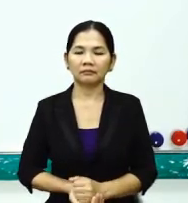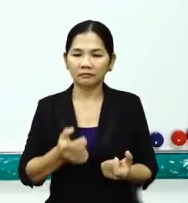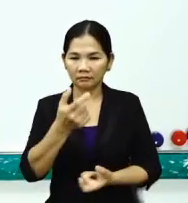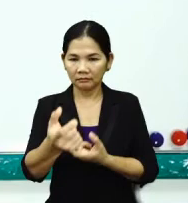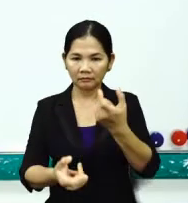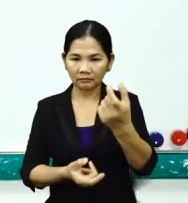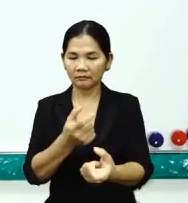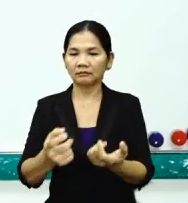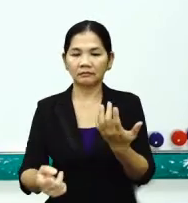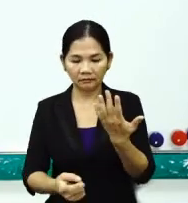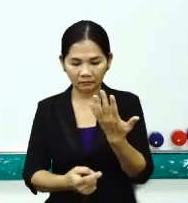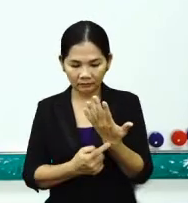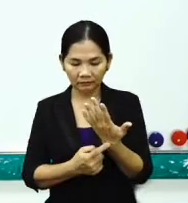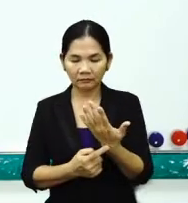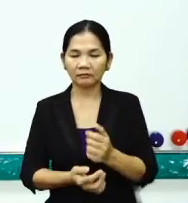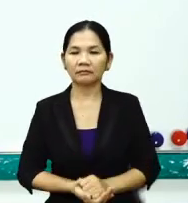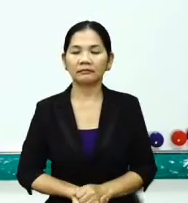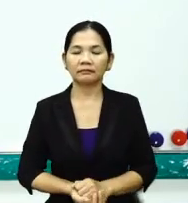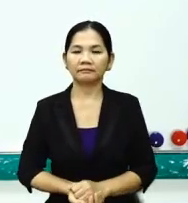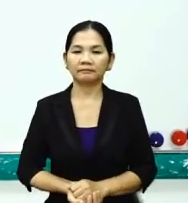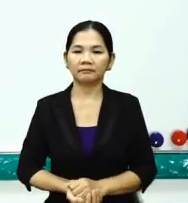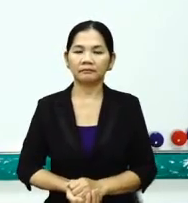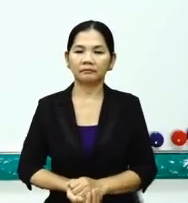Dốt từ lụa khăn.